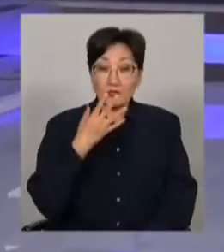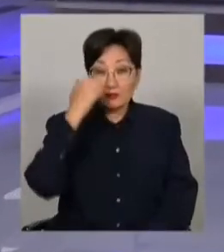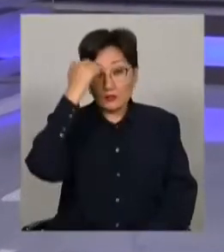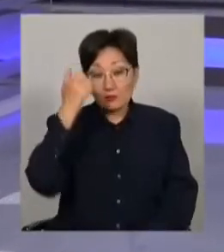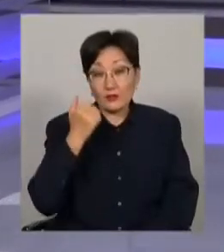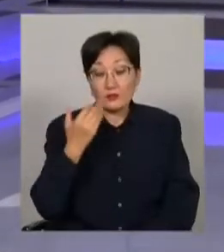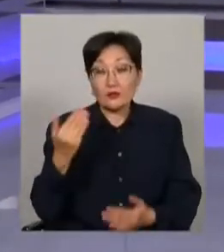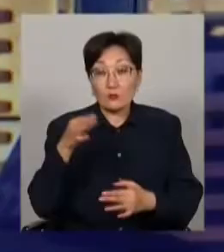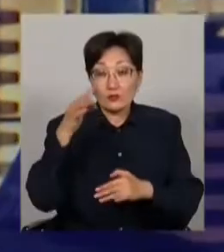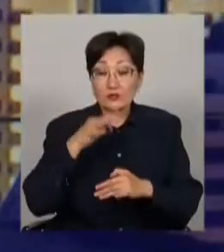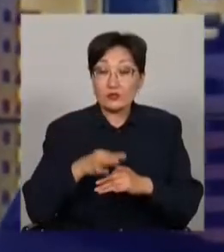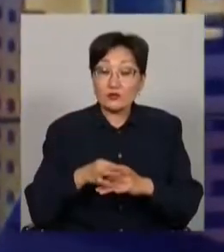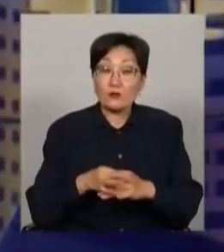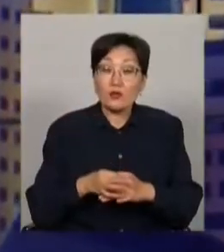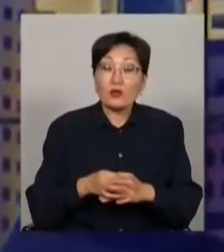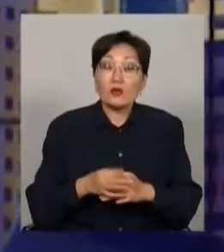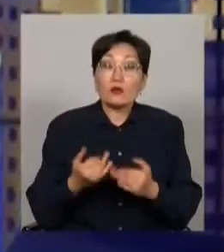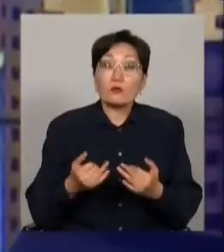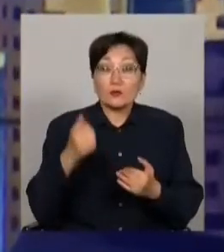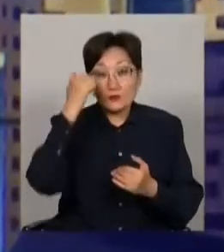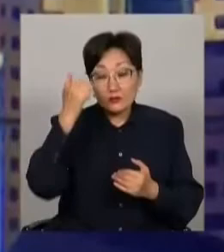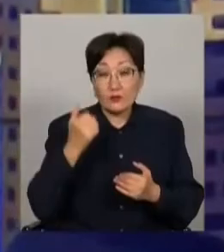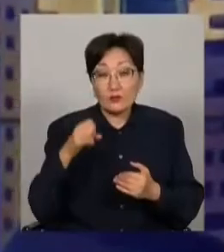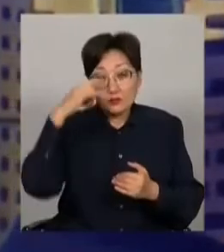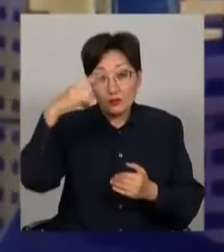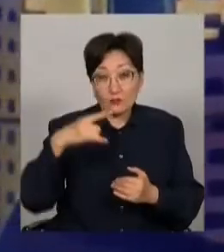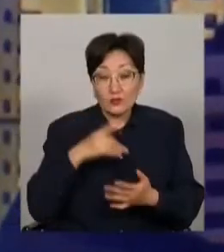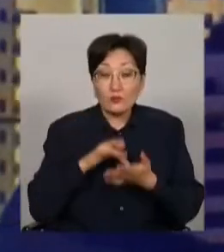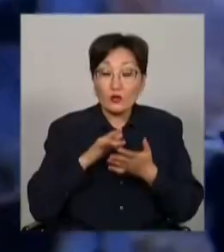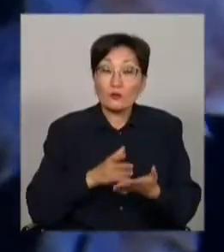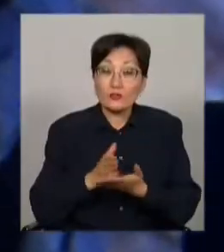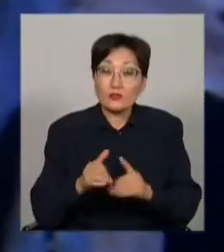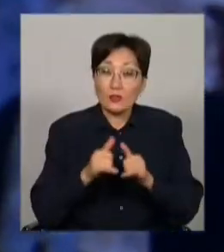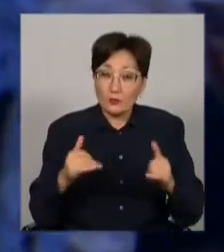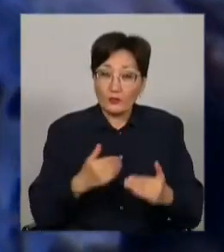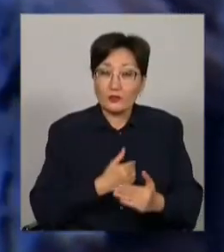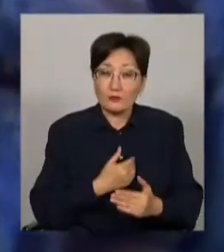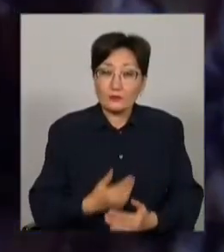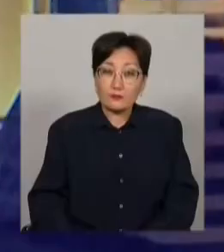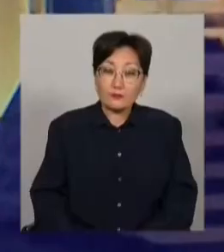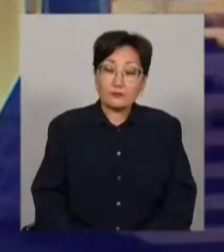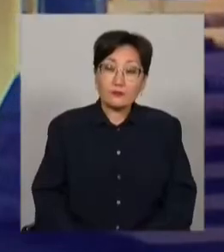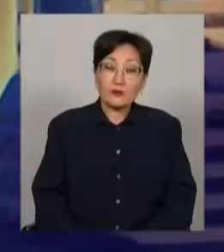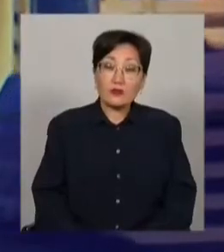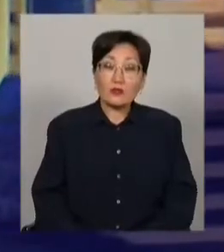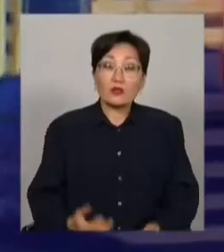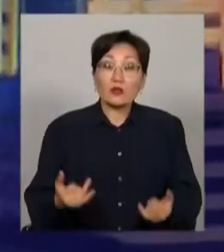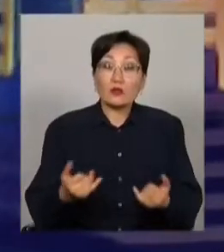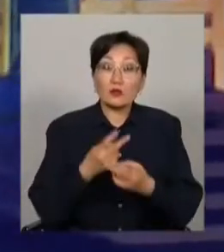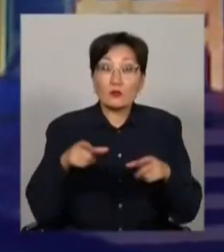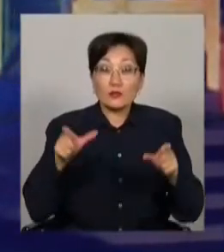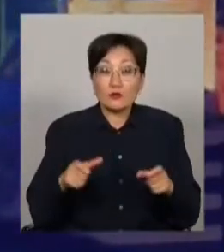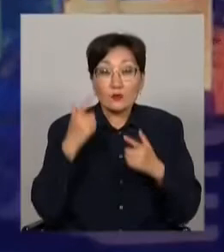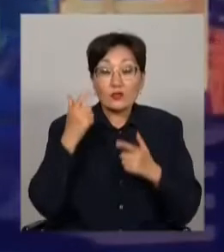Бауыржан Мырза. Марында ақпар бөліскеніңіз үшін алғыс білдіреміз. Елімізде туризм саласы дами берсін. Рахмет. Қадірлі көрермен,